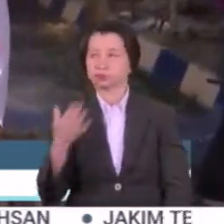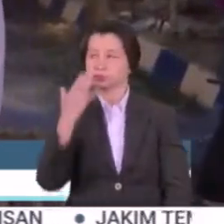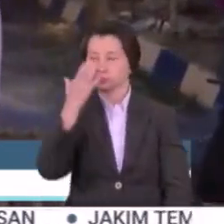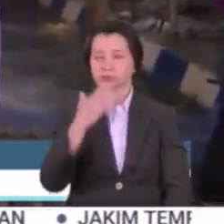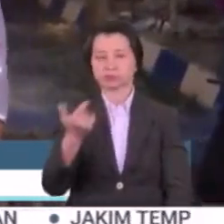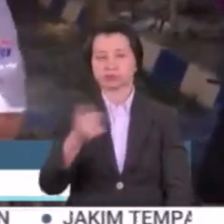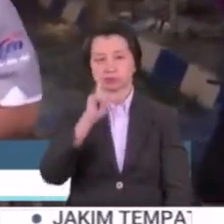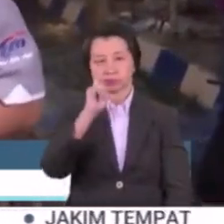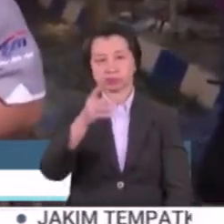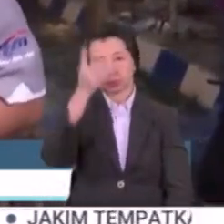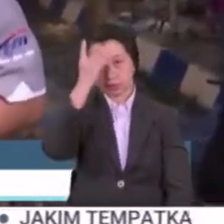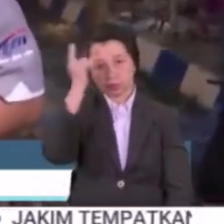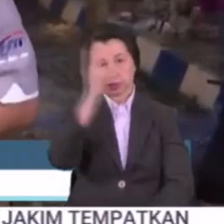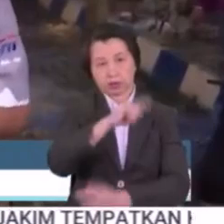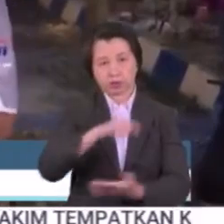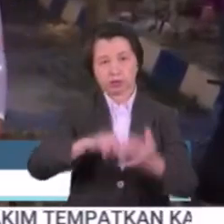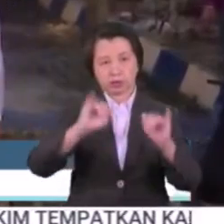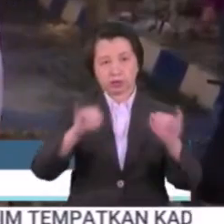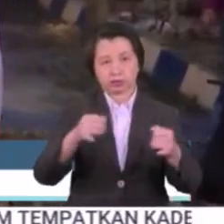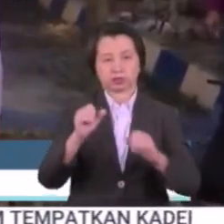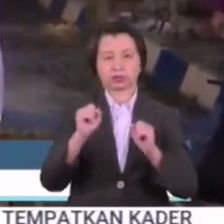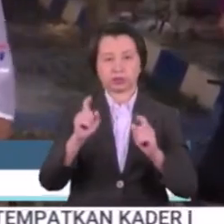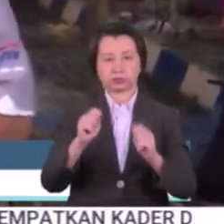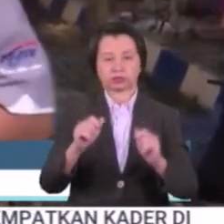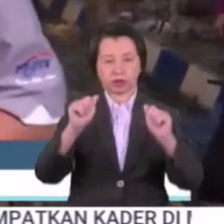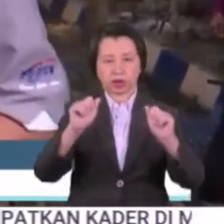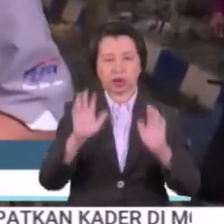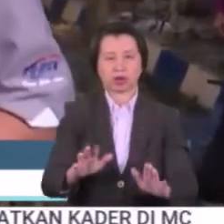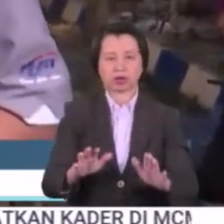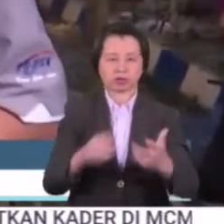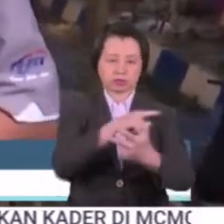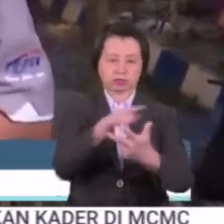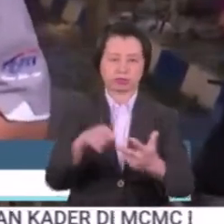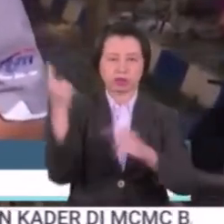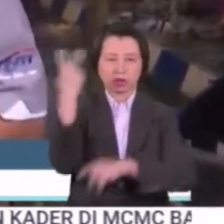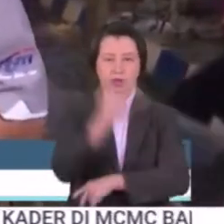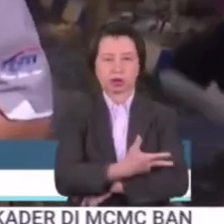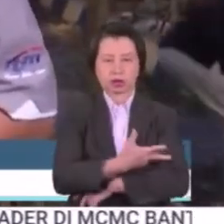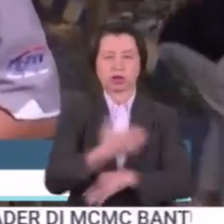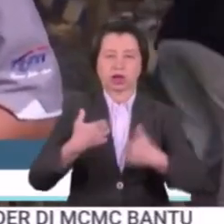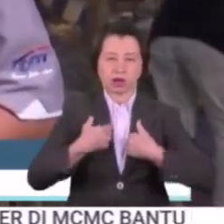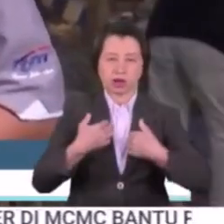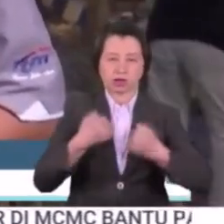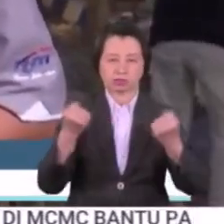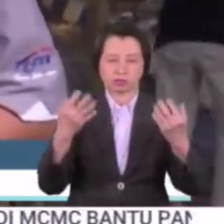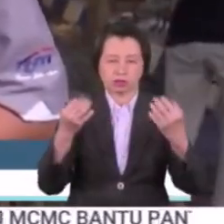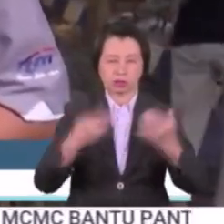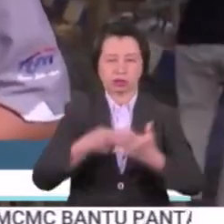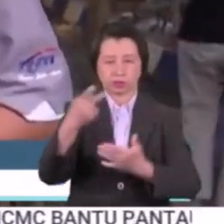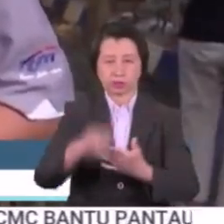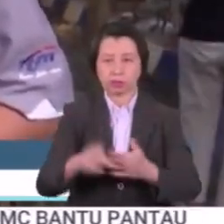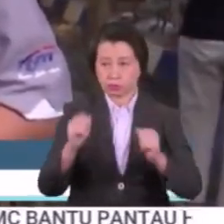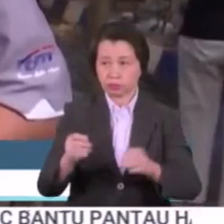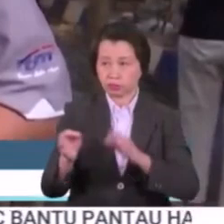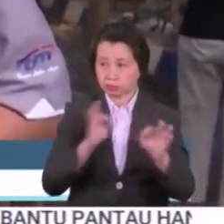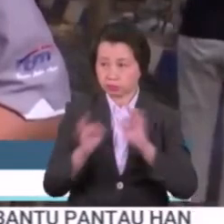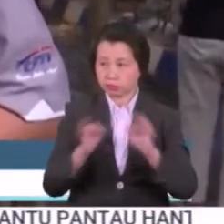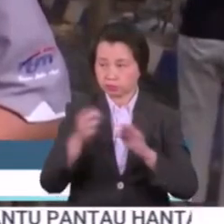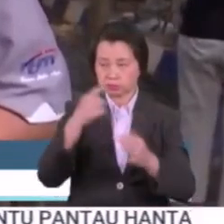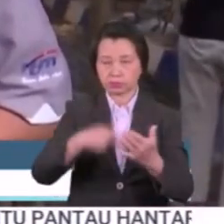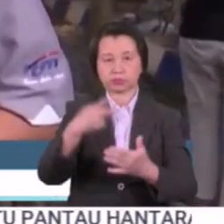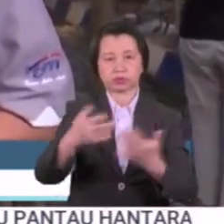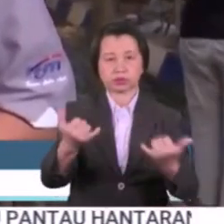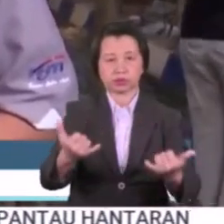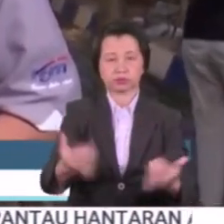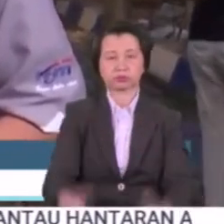sudah tentu untuk hari ini Jumat Sabtu dan Ahad macam-macam ada di stadium sama sungai besar boleh kongsikan sedikit perincian ringkas untuk